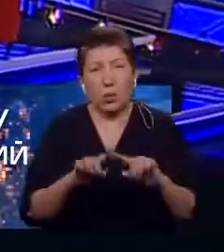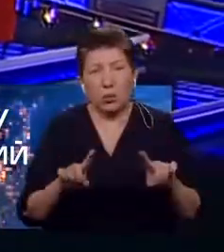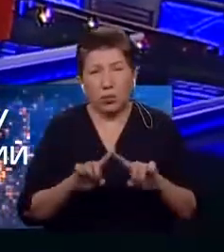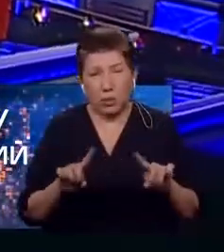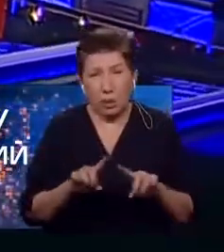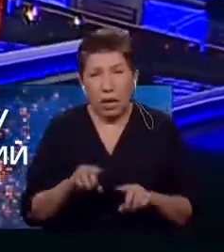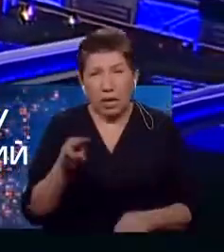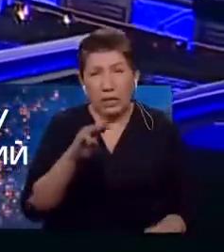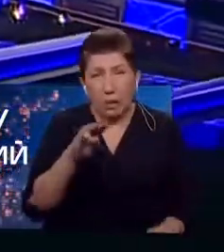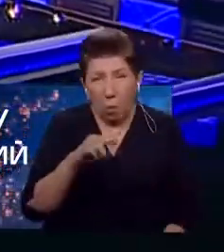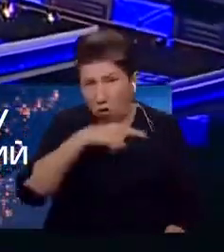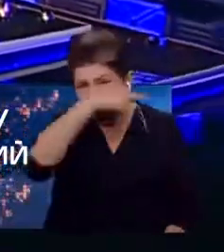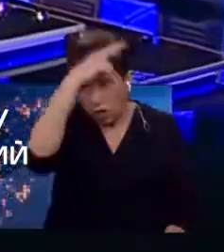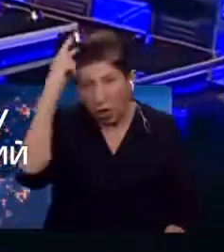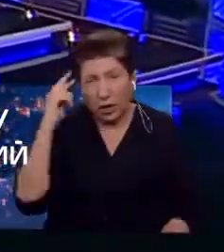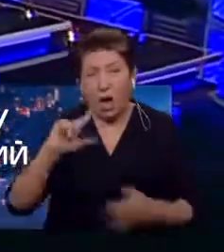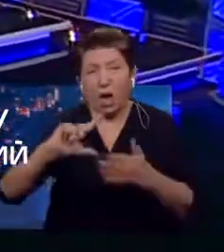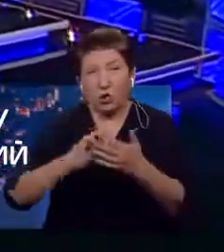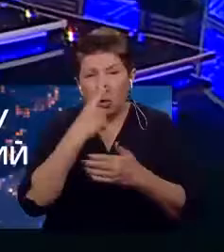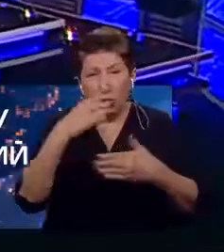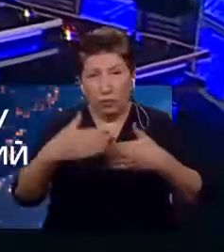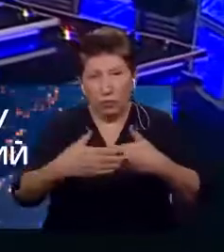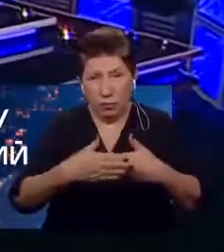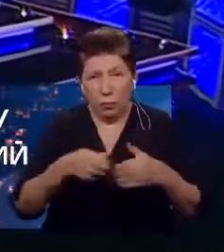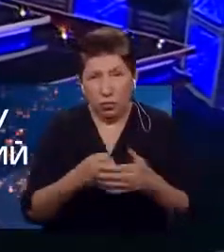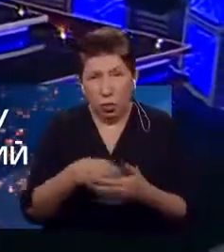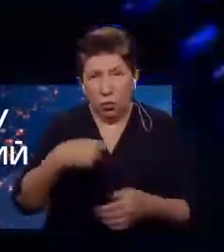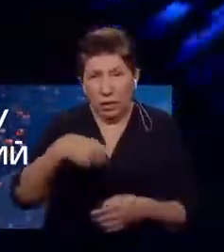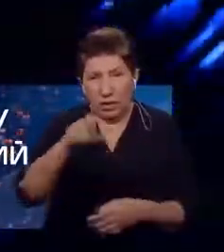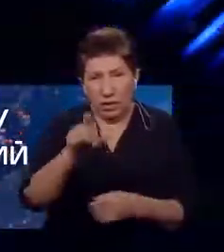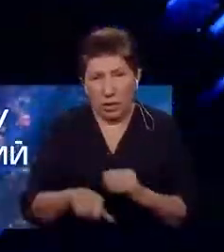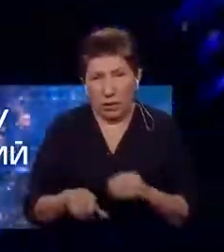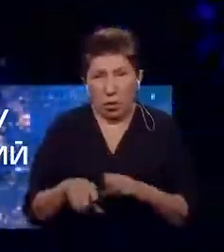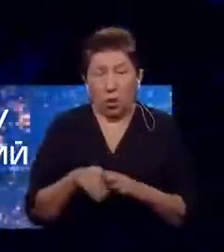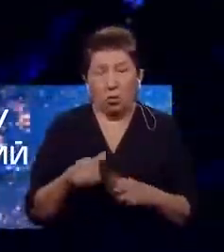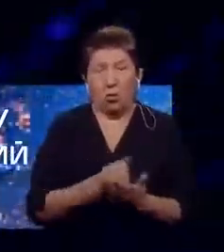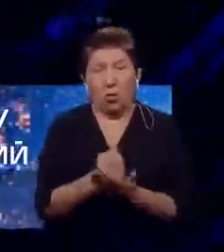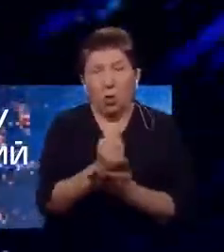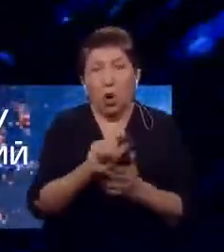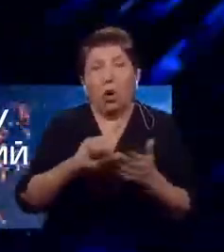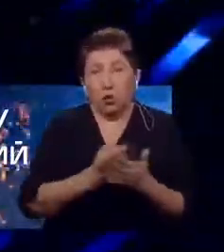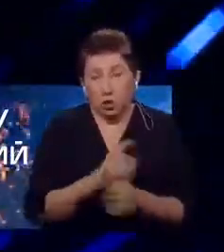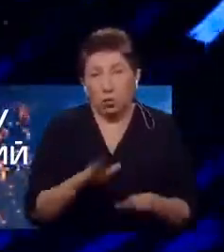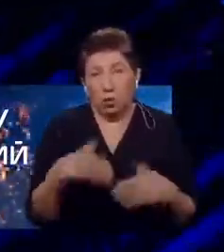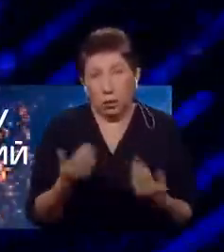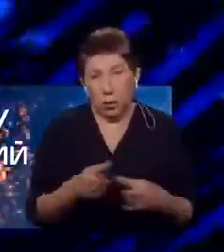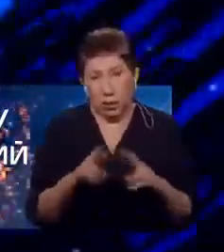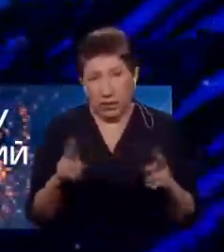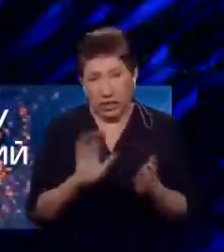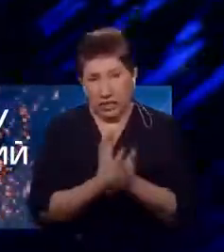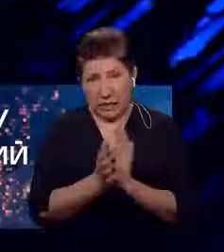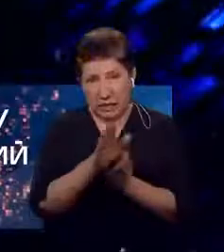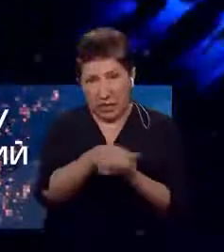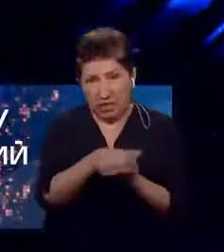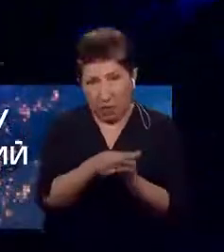Тимошенко, підходячи знов до чергового президентського туру, пропонуючи себе, знов пропонує цей сир в